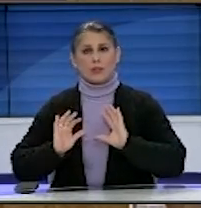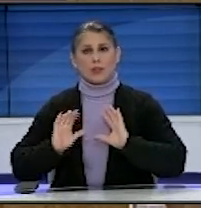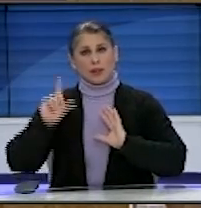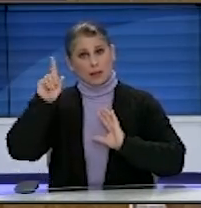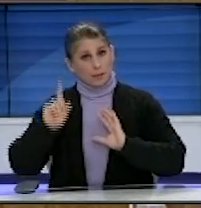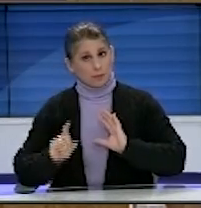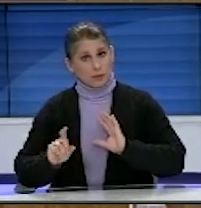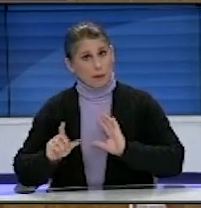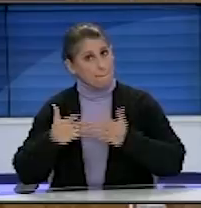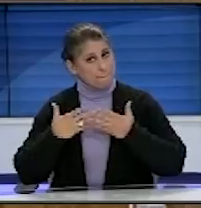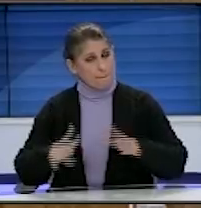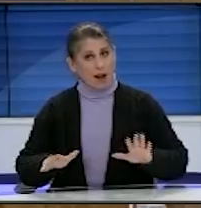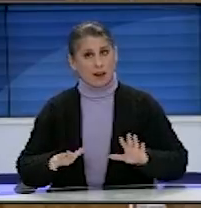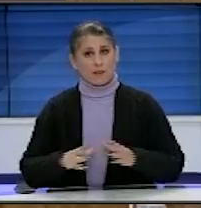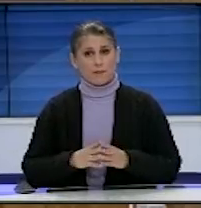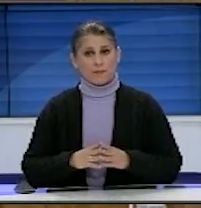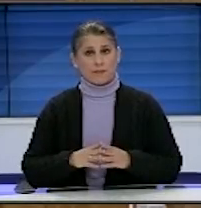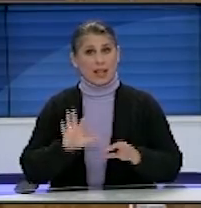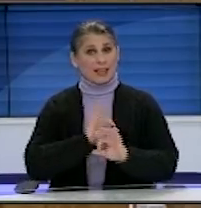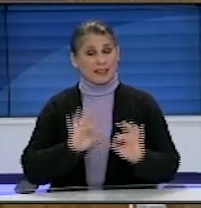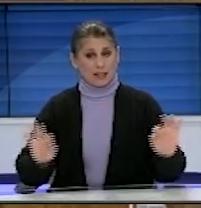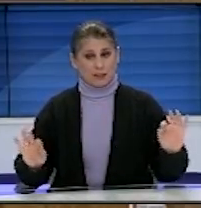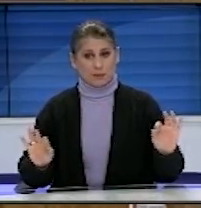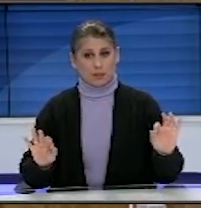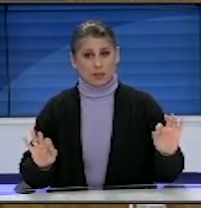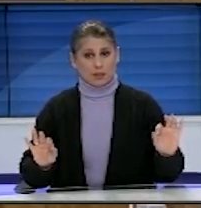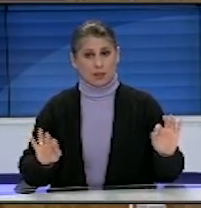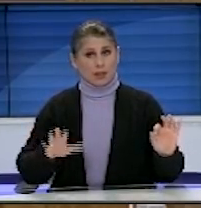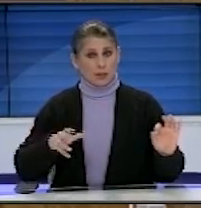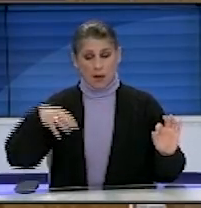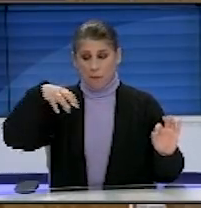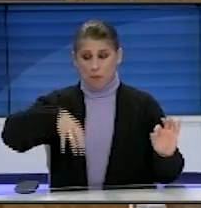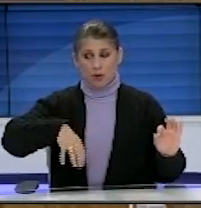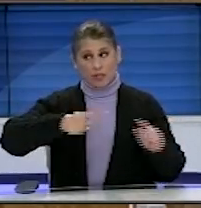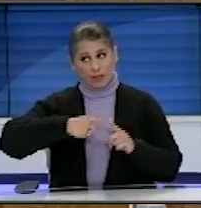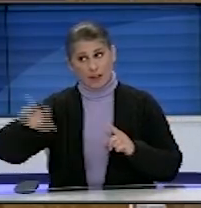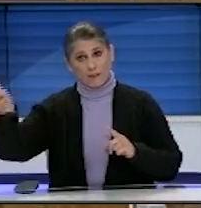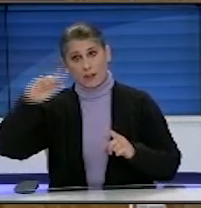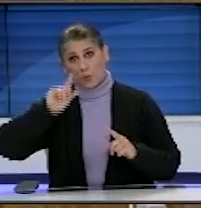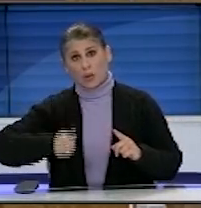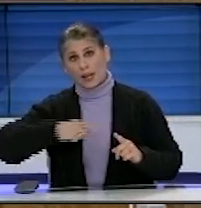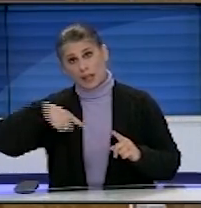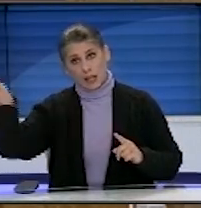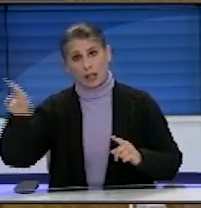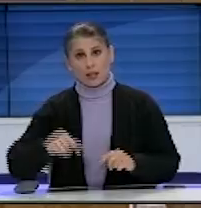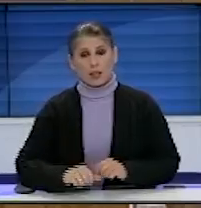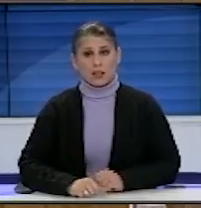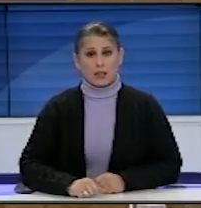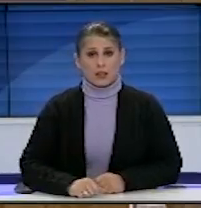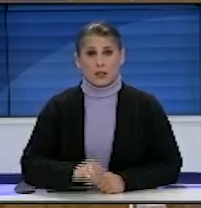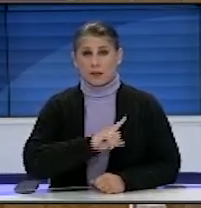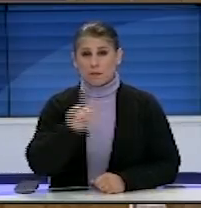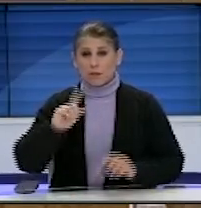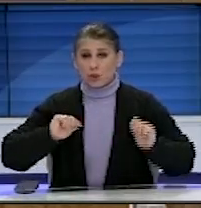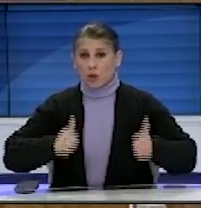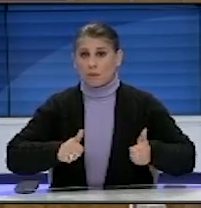Μήπως ήδη έχετε έτοιμη καμιά μονάδα για να φύγει προς τα εκεί? Μην